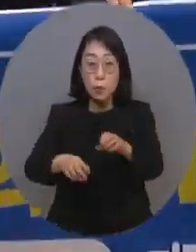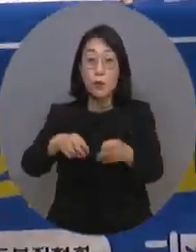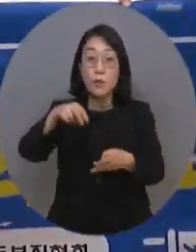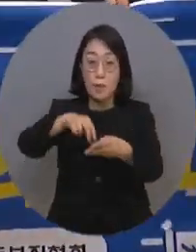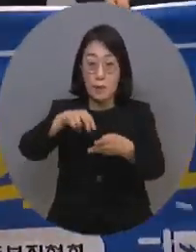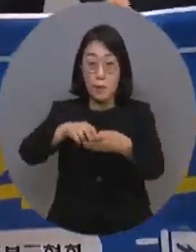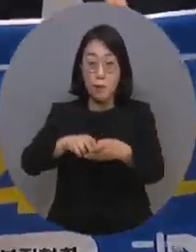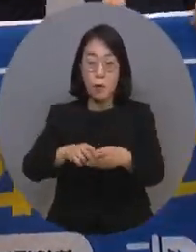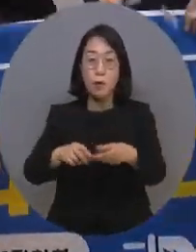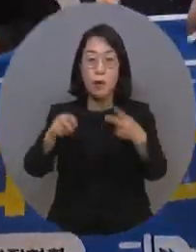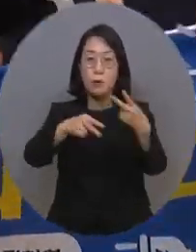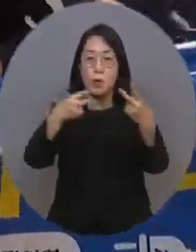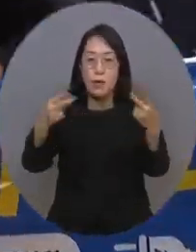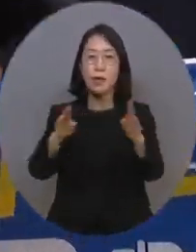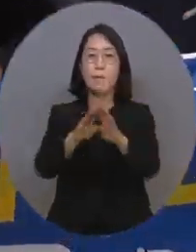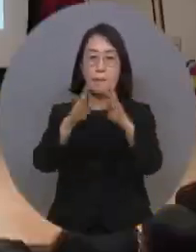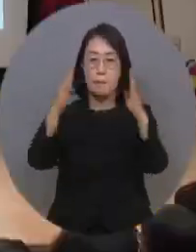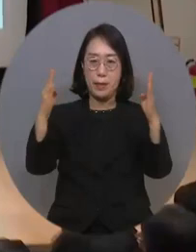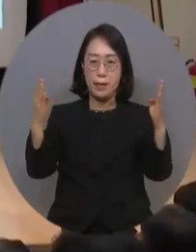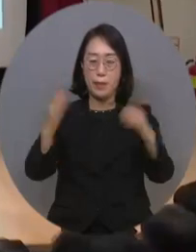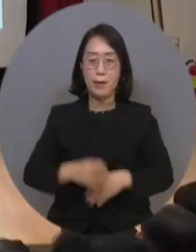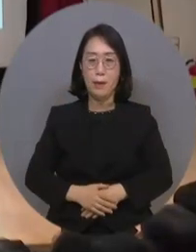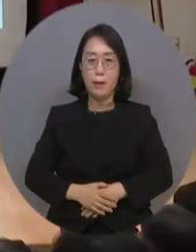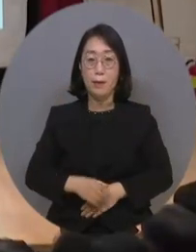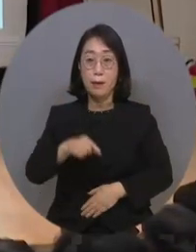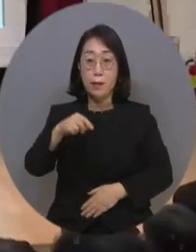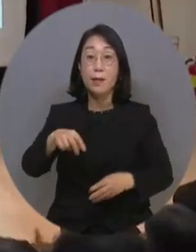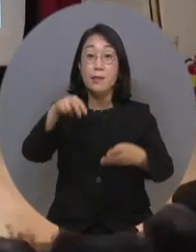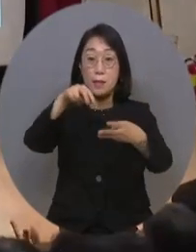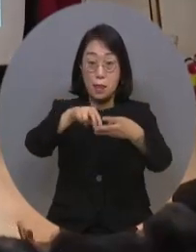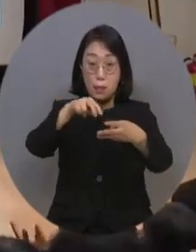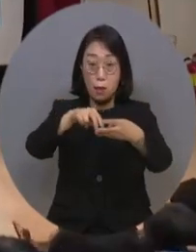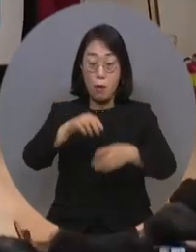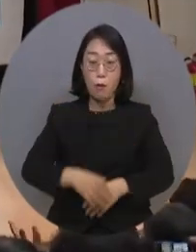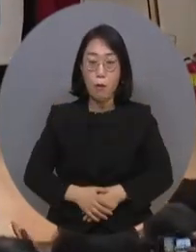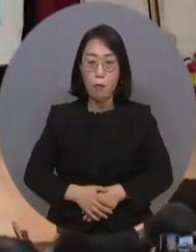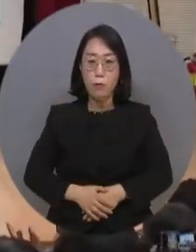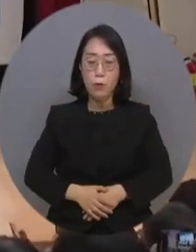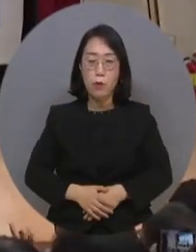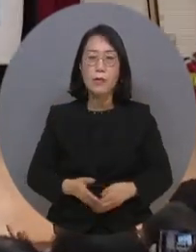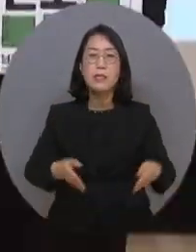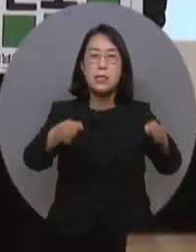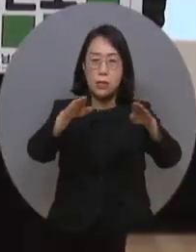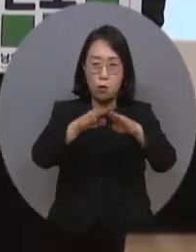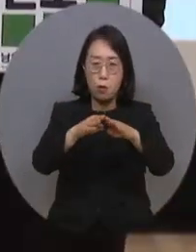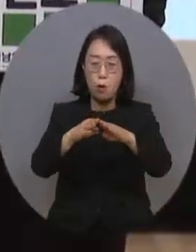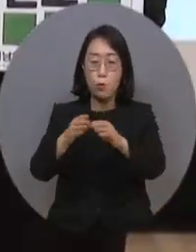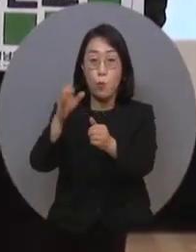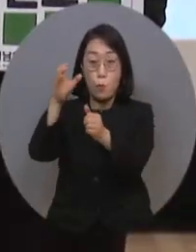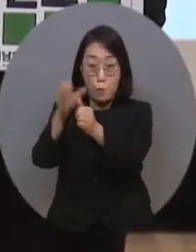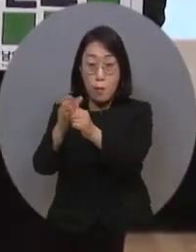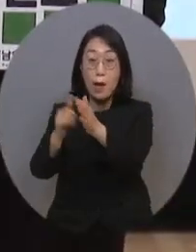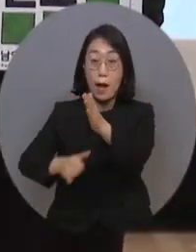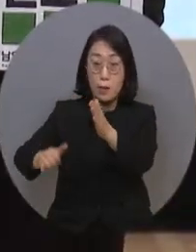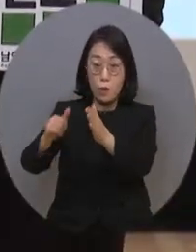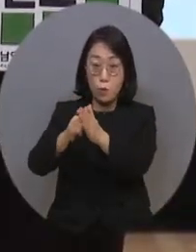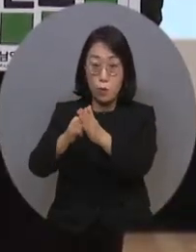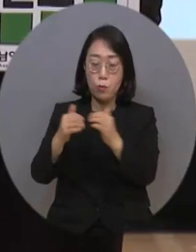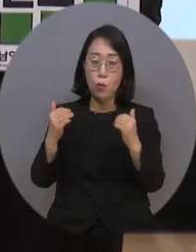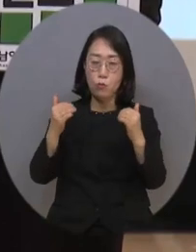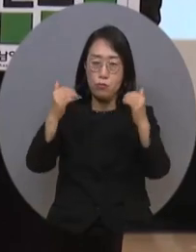2일 문을 열었습니다 희망디딤돌 센터는 양육시설과 위탁가정에서 지내다가 만